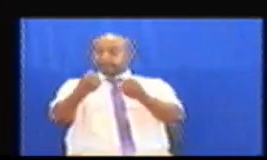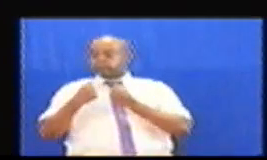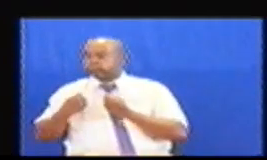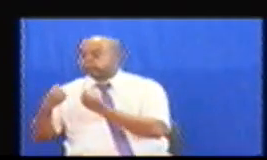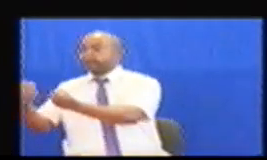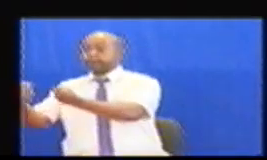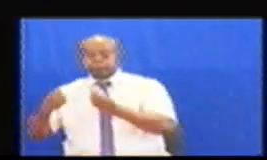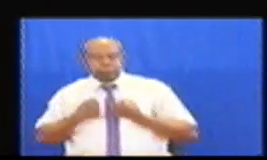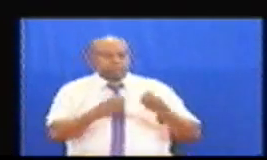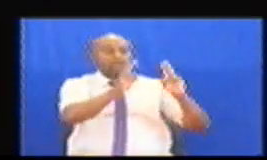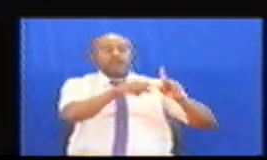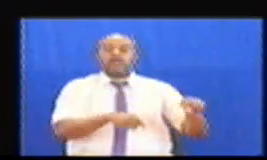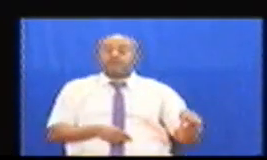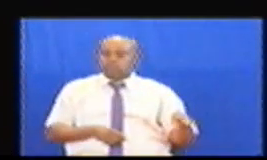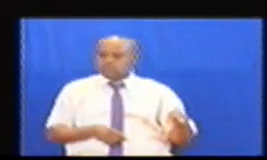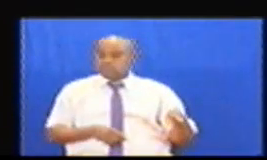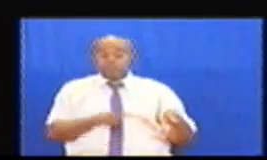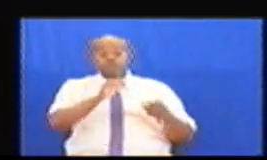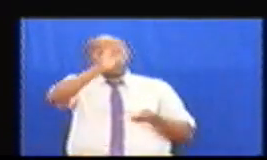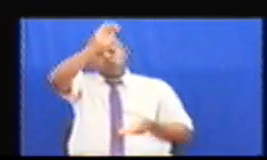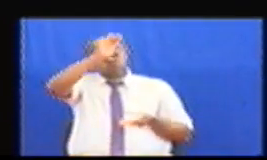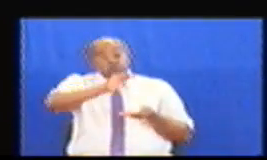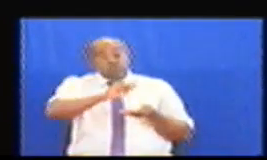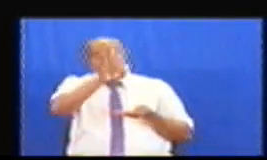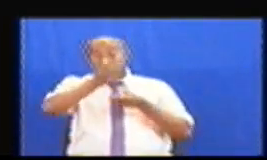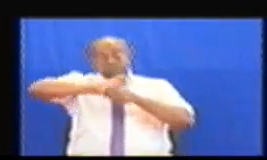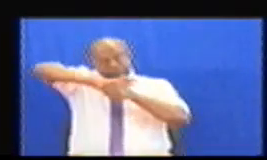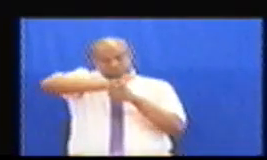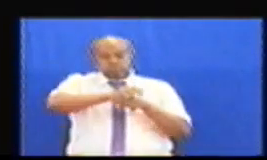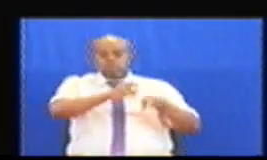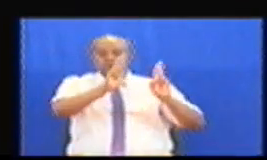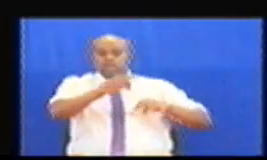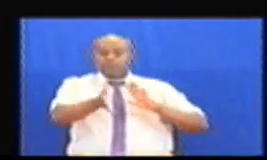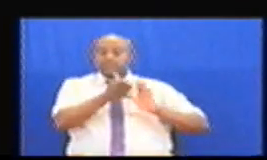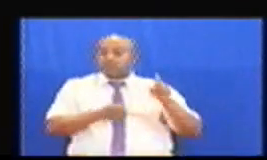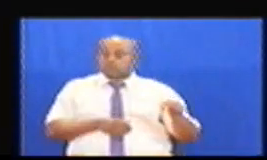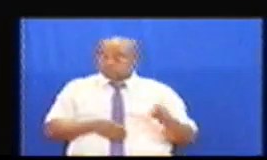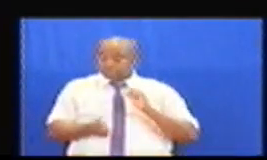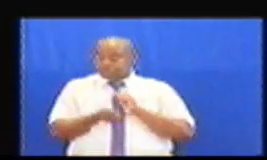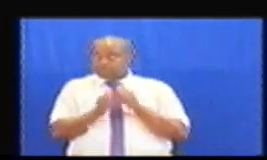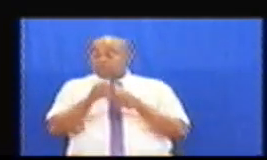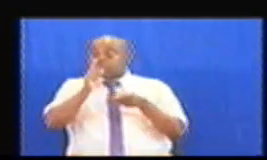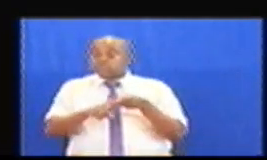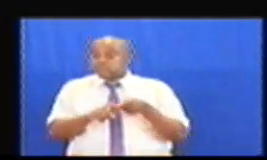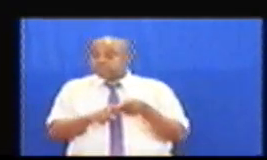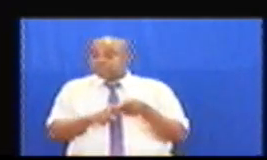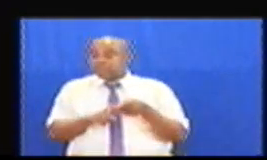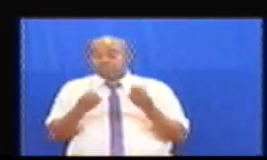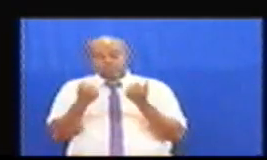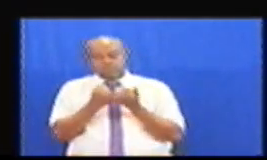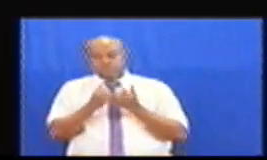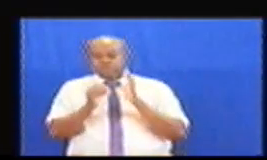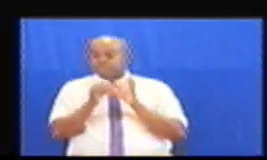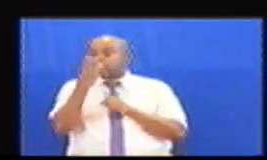kupunguza msongamano hasa kwenye mahakama za mwanzo. Lakini la pili ni sheria zile tatu za kulinda